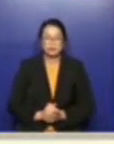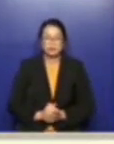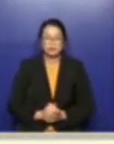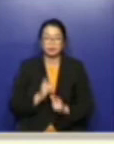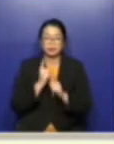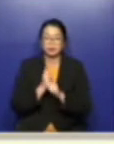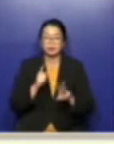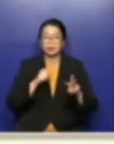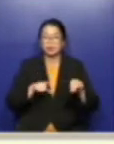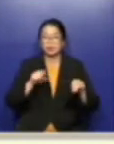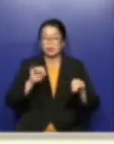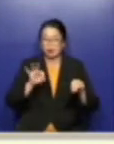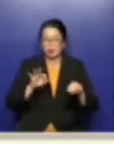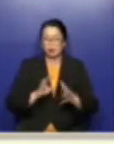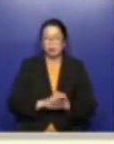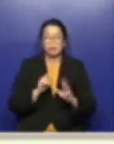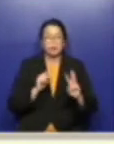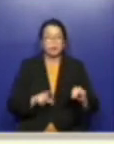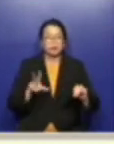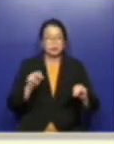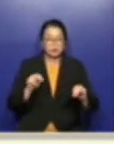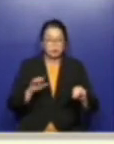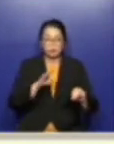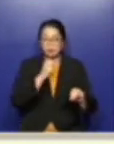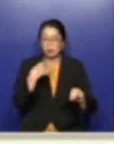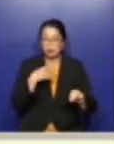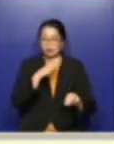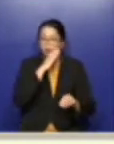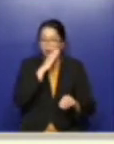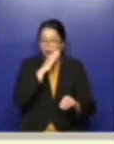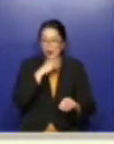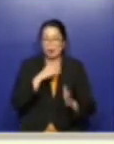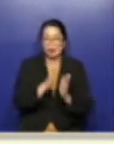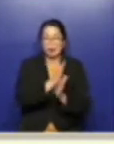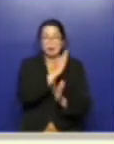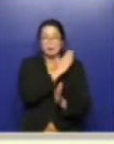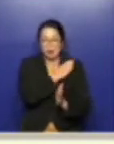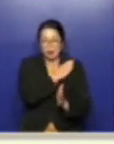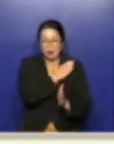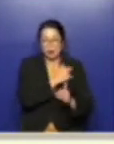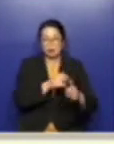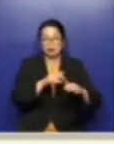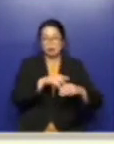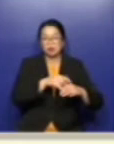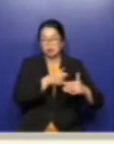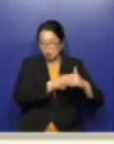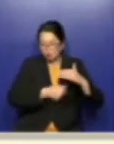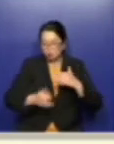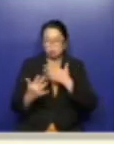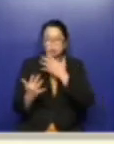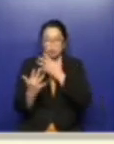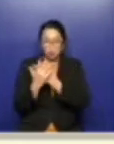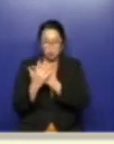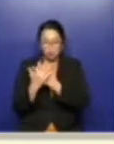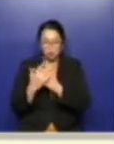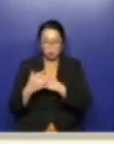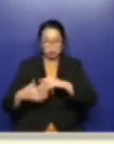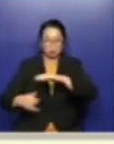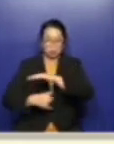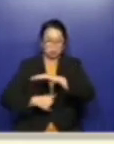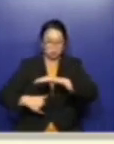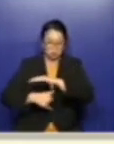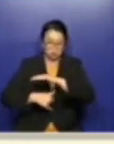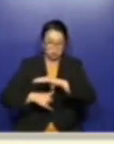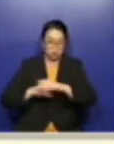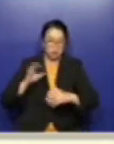ก็มาตรา30ก็บอกว่าเมื่อจะต้องจำคุกกักขังหรือขังพระภิกษุรูปใดต